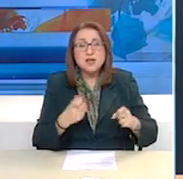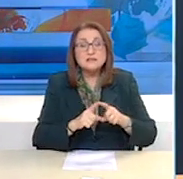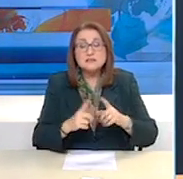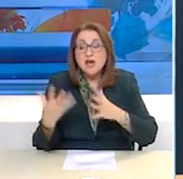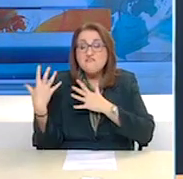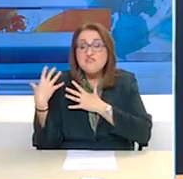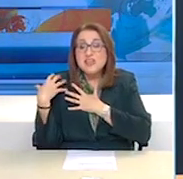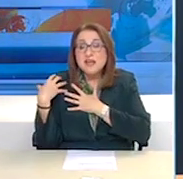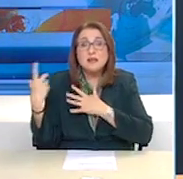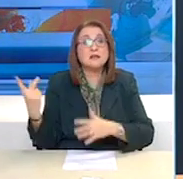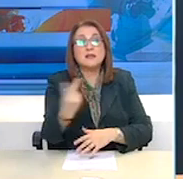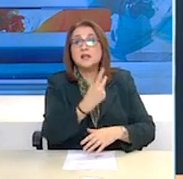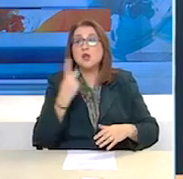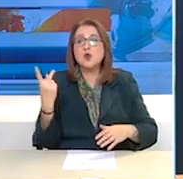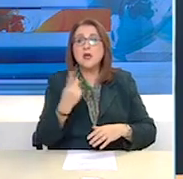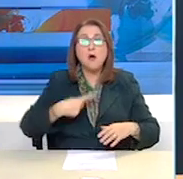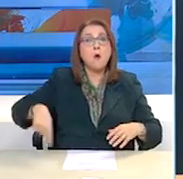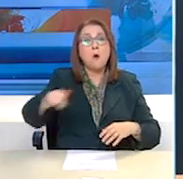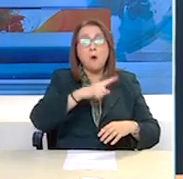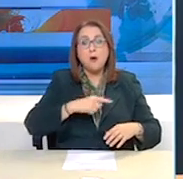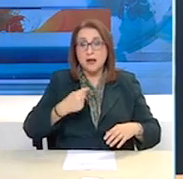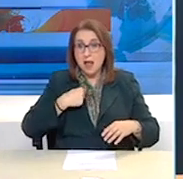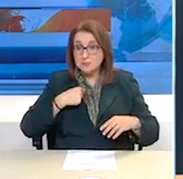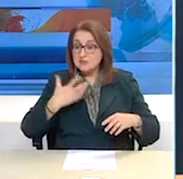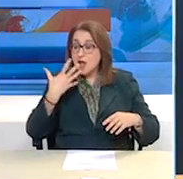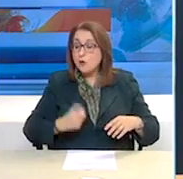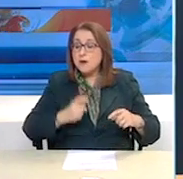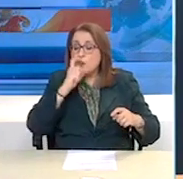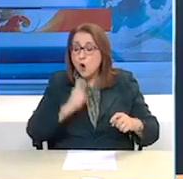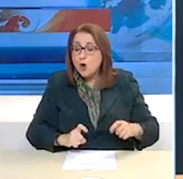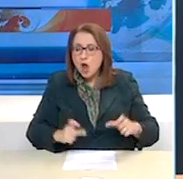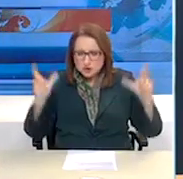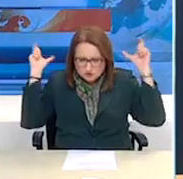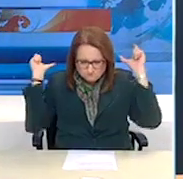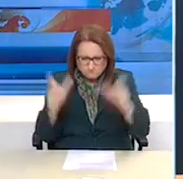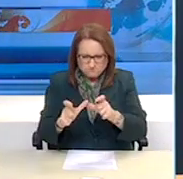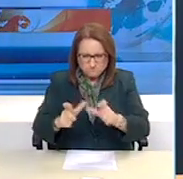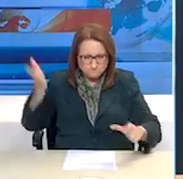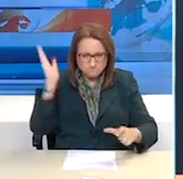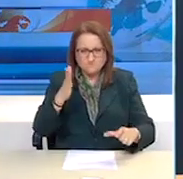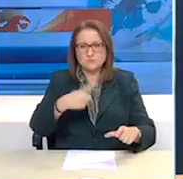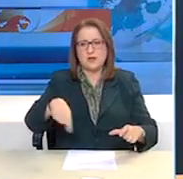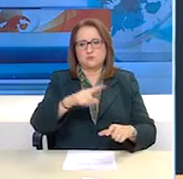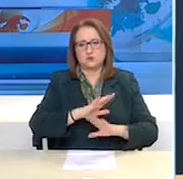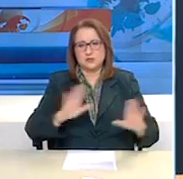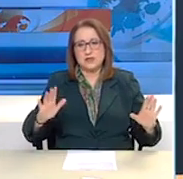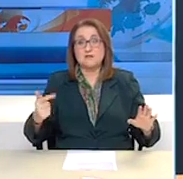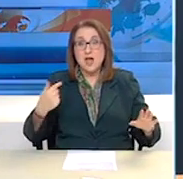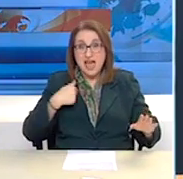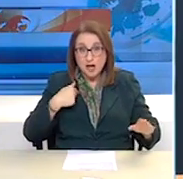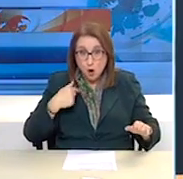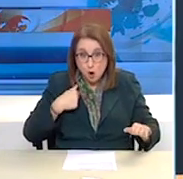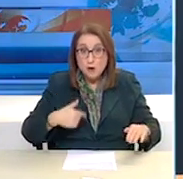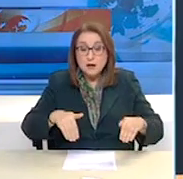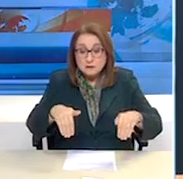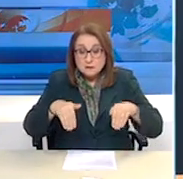ίδια τη χώρα και τους πολίτες της, να μην επιτρέψουμε τέτοιου είδους συμπεριφορές. Και γι' αυτό το διακύβευμα προσωπικά δεν πρόκειται να κάνω βήμα πίσω.